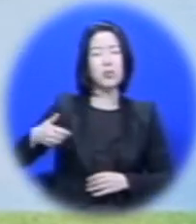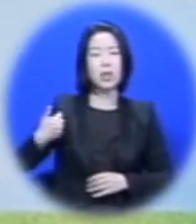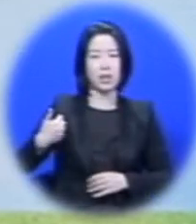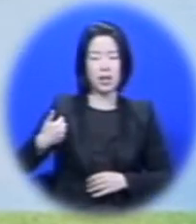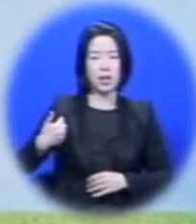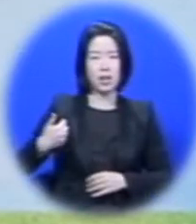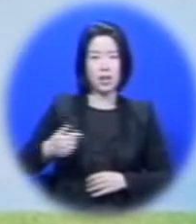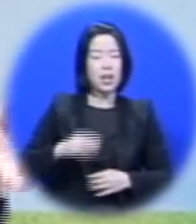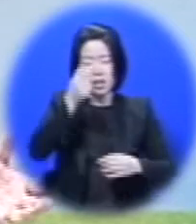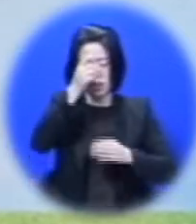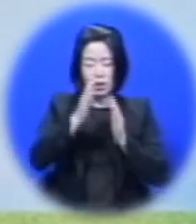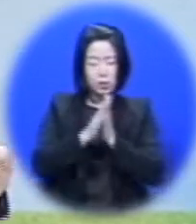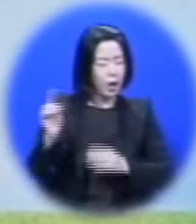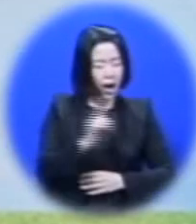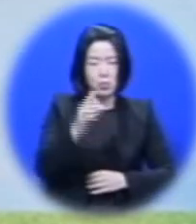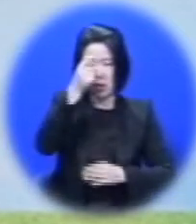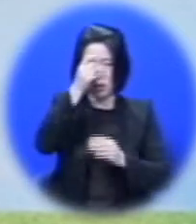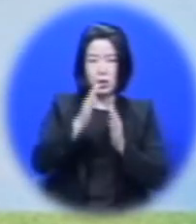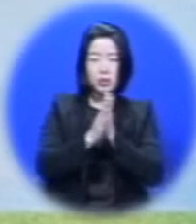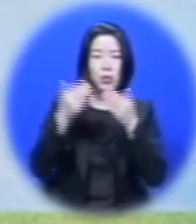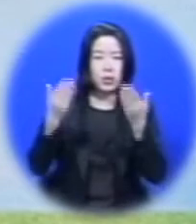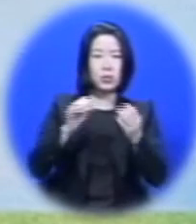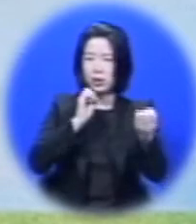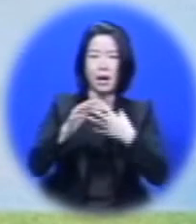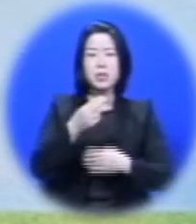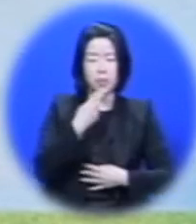거예요. 기도, 아무리 기도해도 응답이 없다는 거죠.